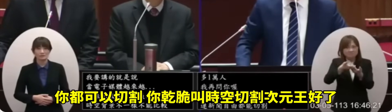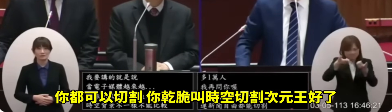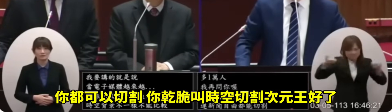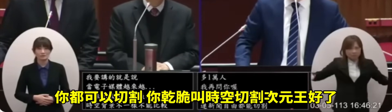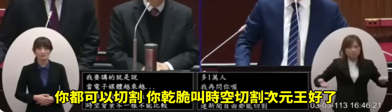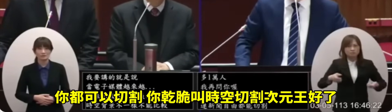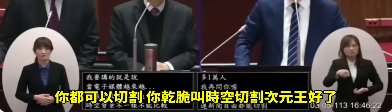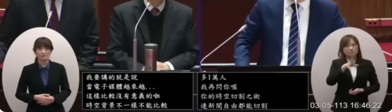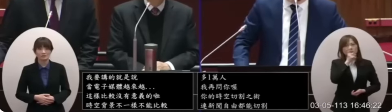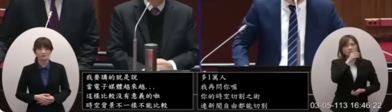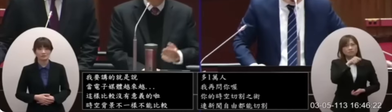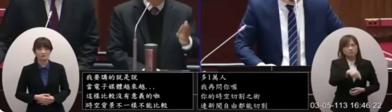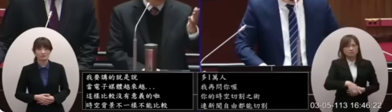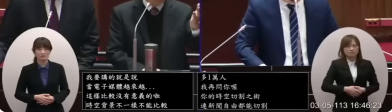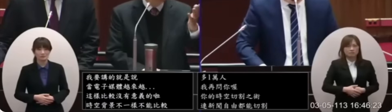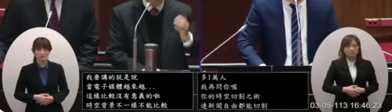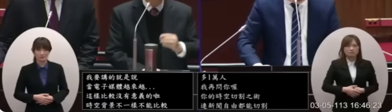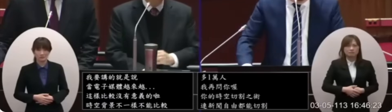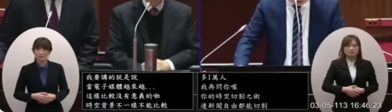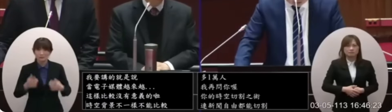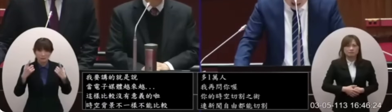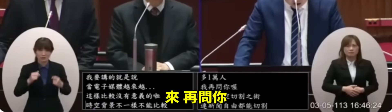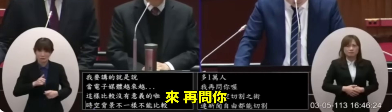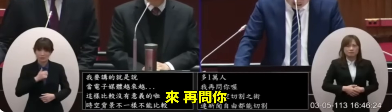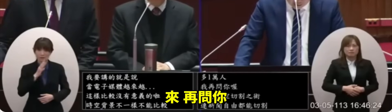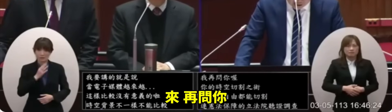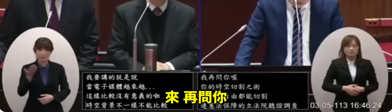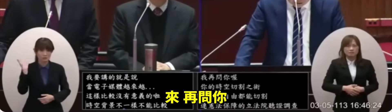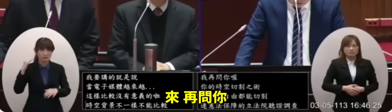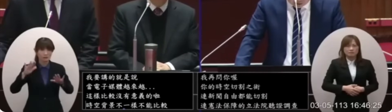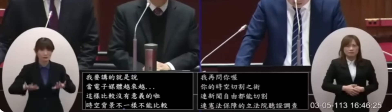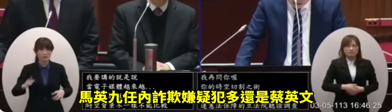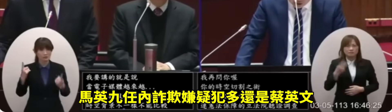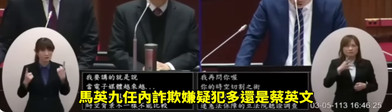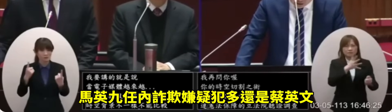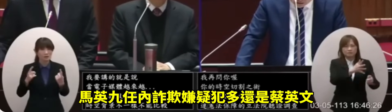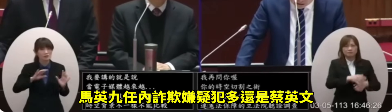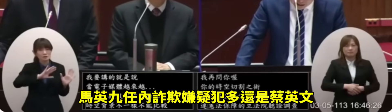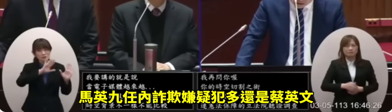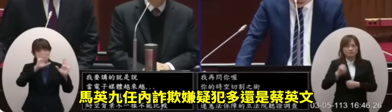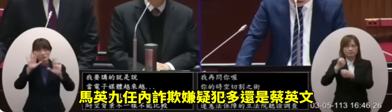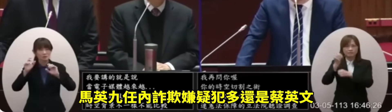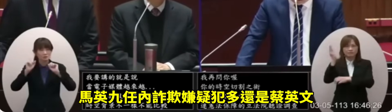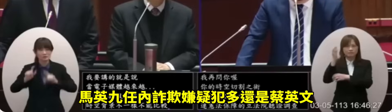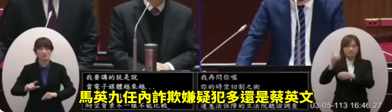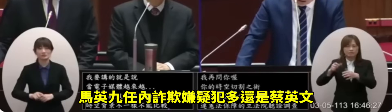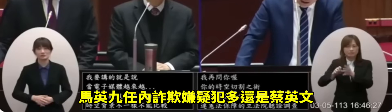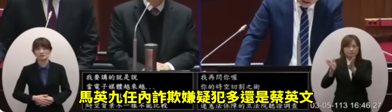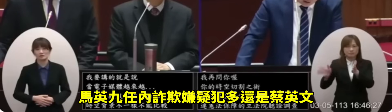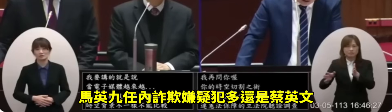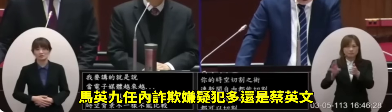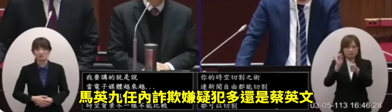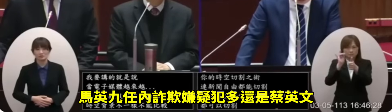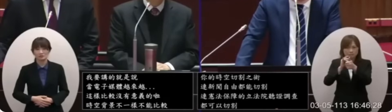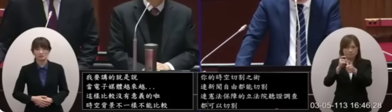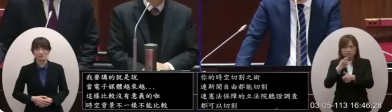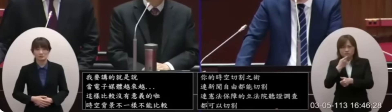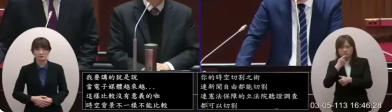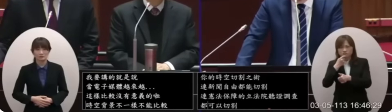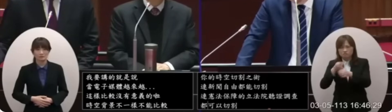割次元王好了。 哦，这本来就是时空切割。 来，我再问你，马英九任内诈欺嫌疑犯多还是蔡英